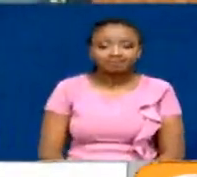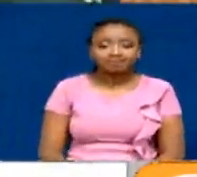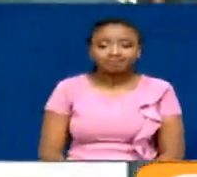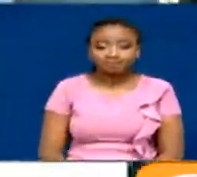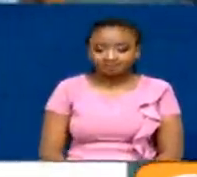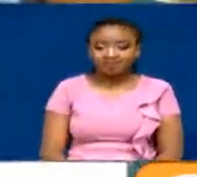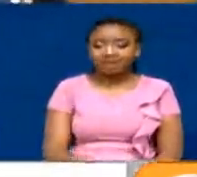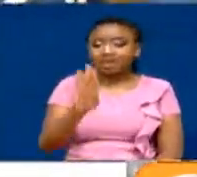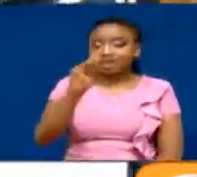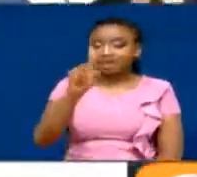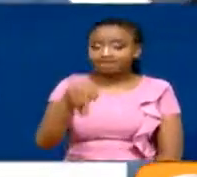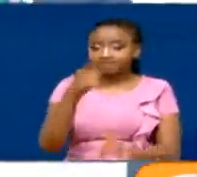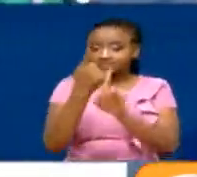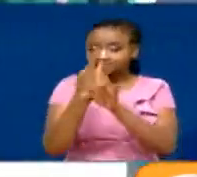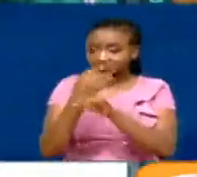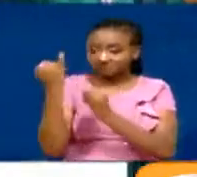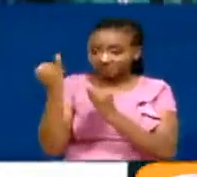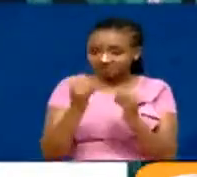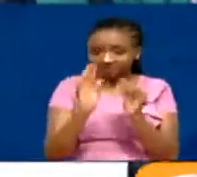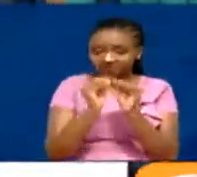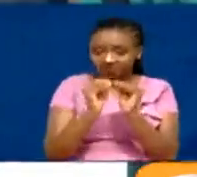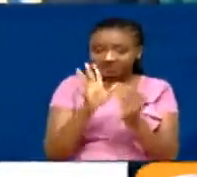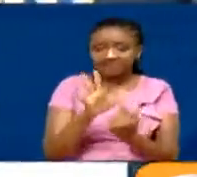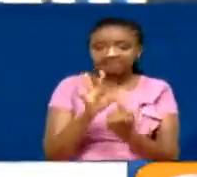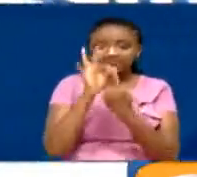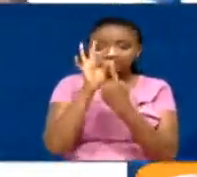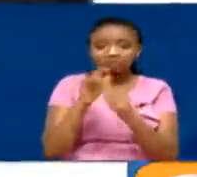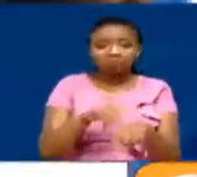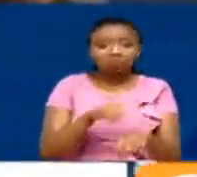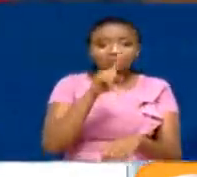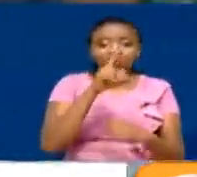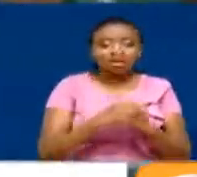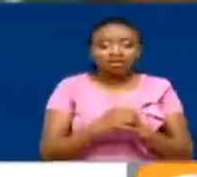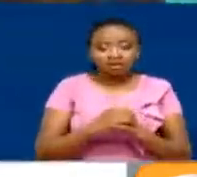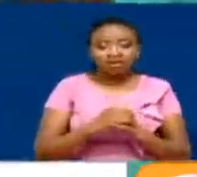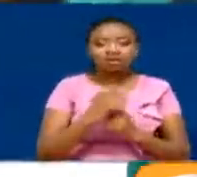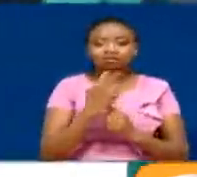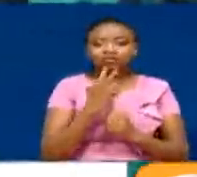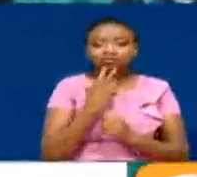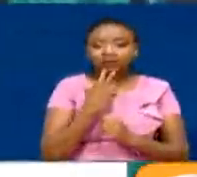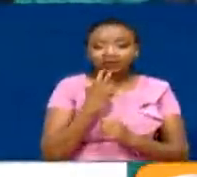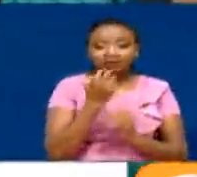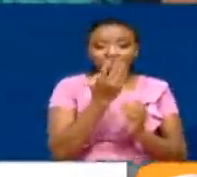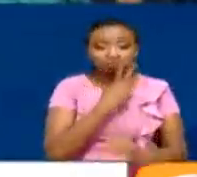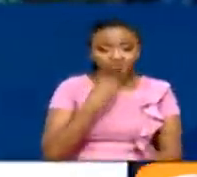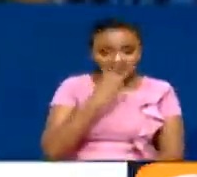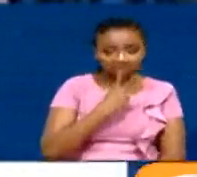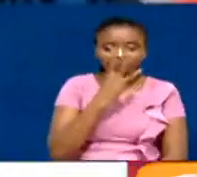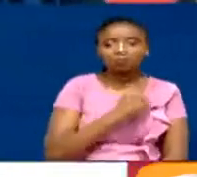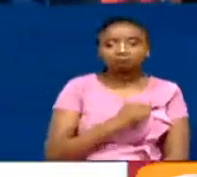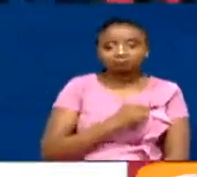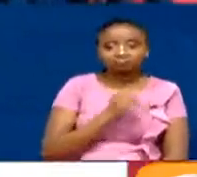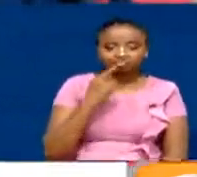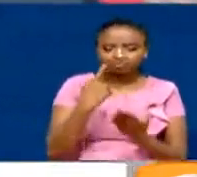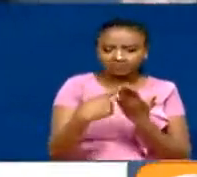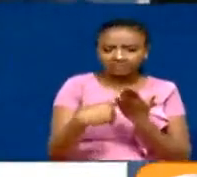Wabunge wamealikwa kwa kikao maalum siku ya Jumanne na Jumatano kuangazia ajenda sita muhimu zikiwemo kujadili na kupitisha